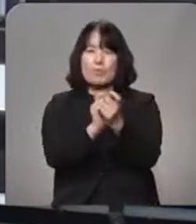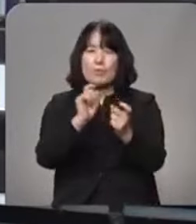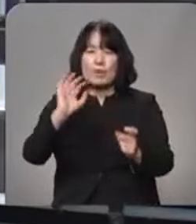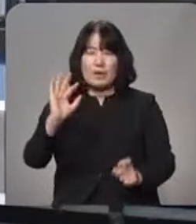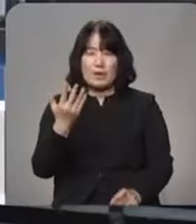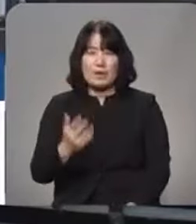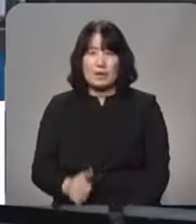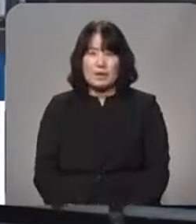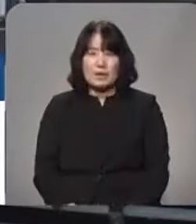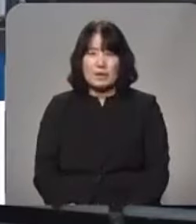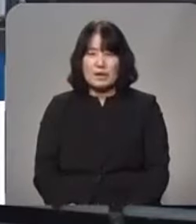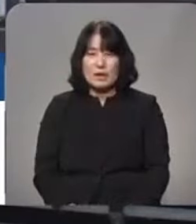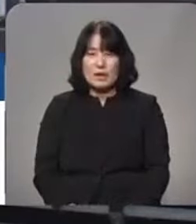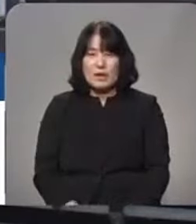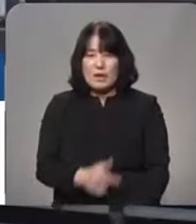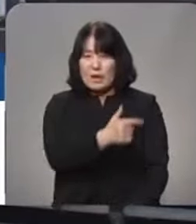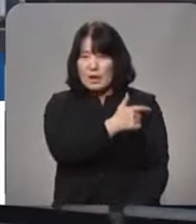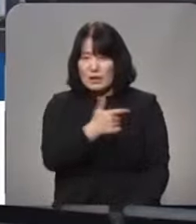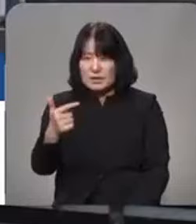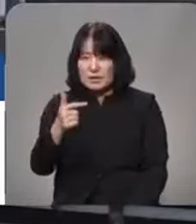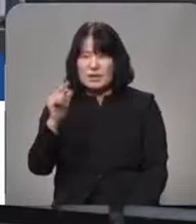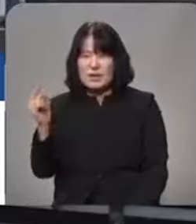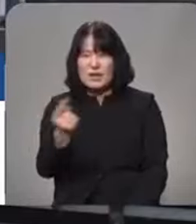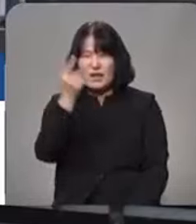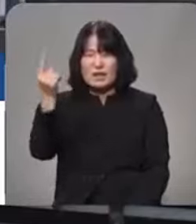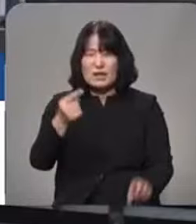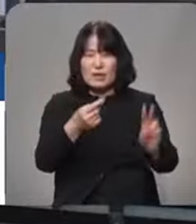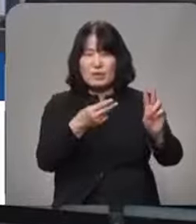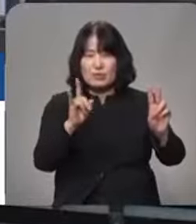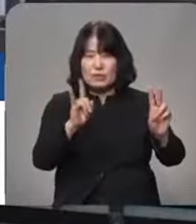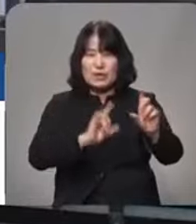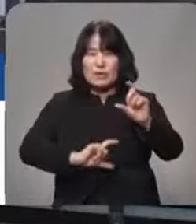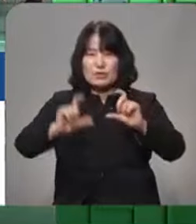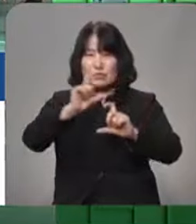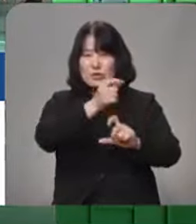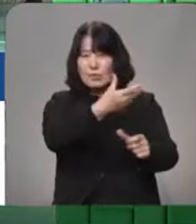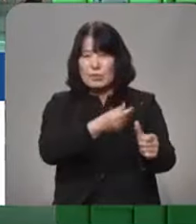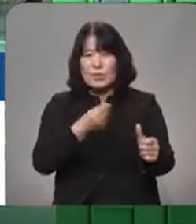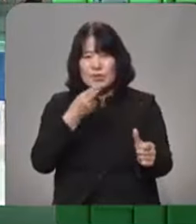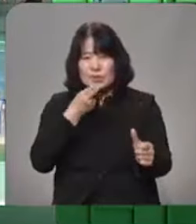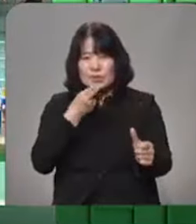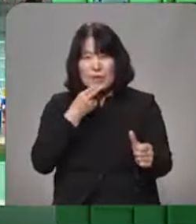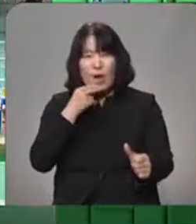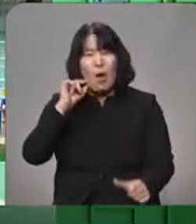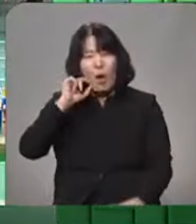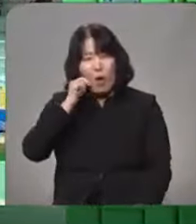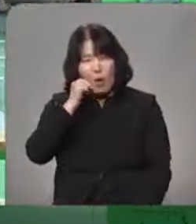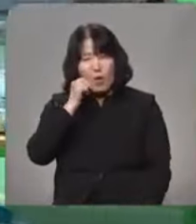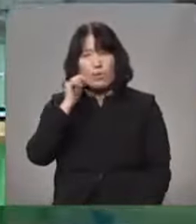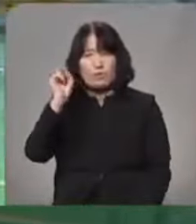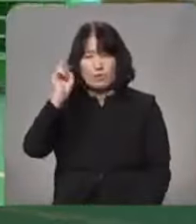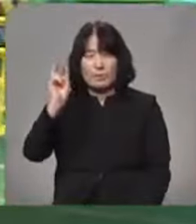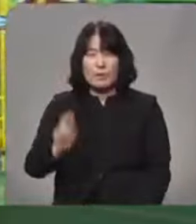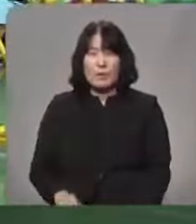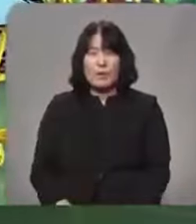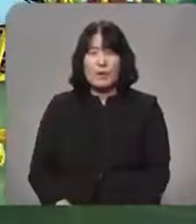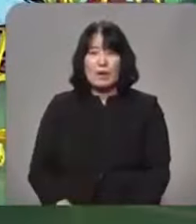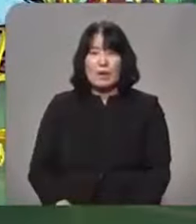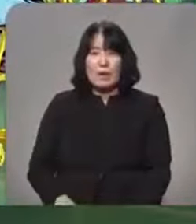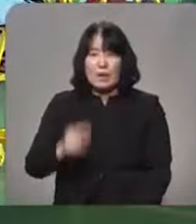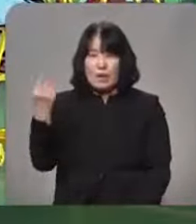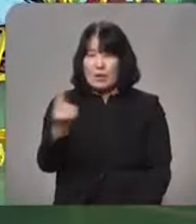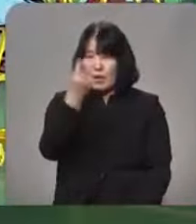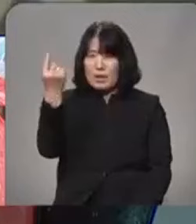제대 임차 안 하게 되면 아마 좀 불안하고 그런 어려움이 좀 있습니다. 장기적으로는 산불 진화 헬기의